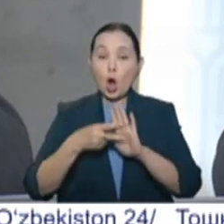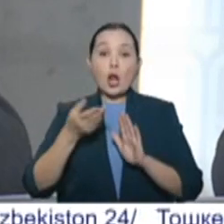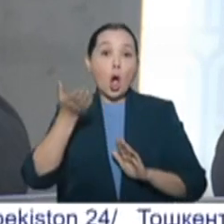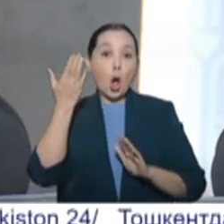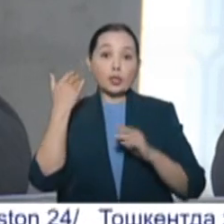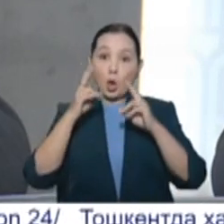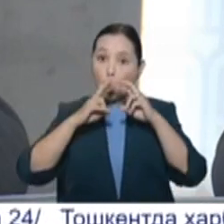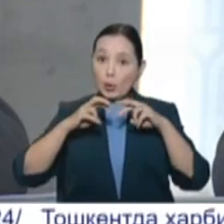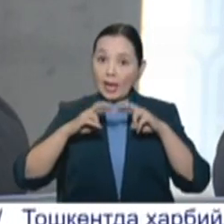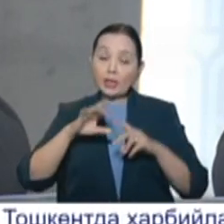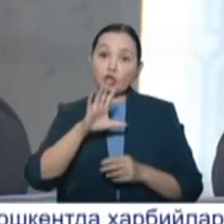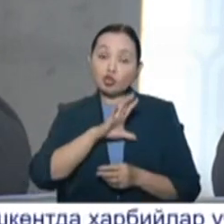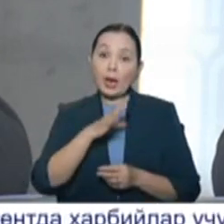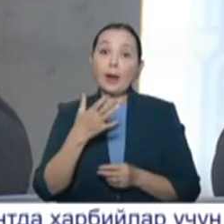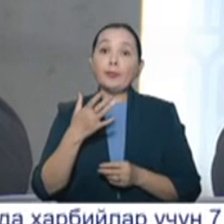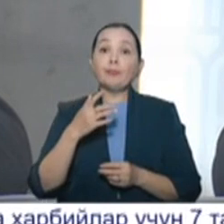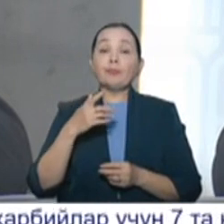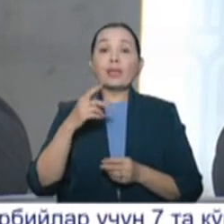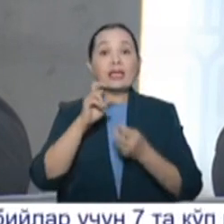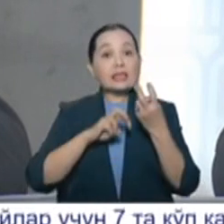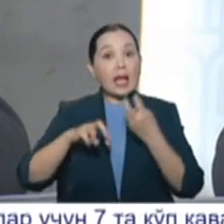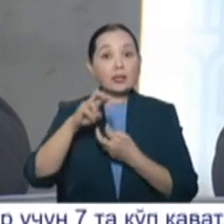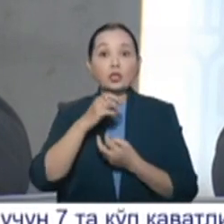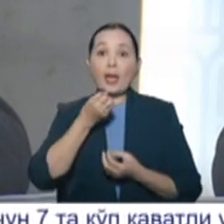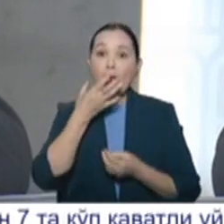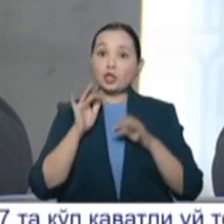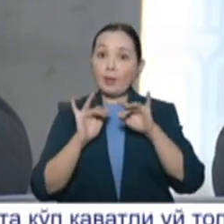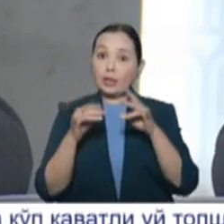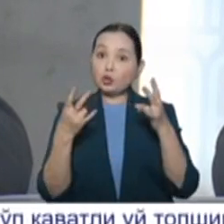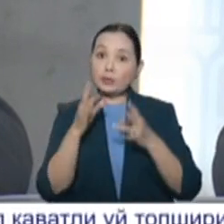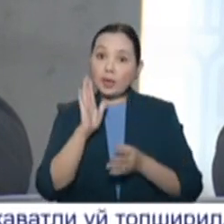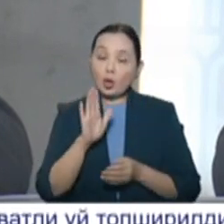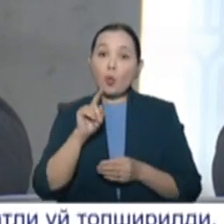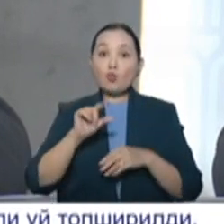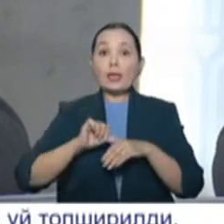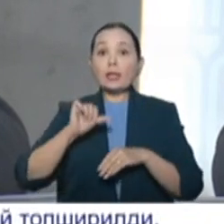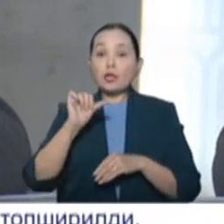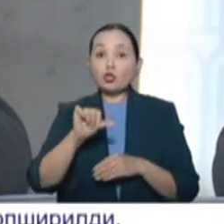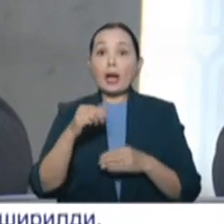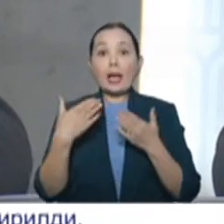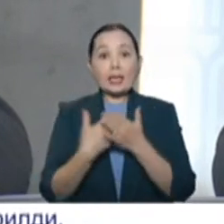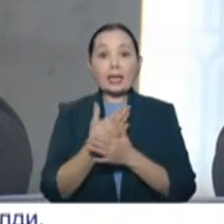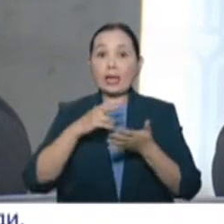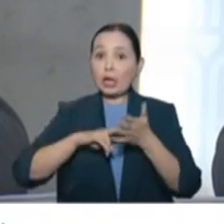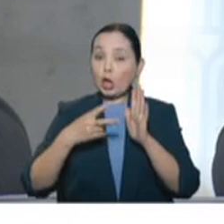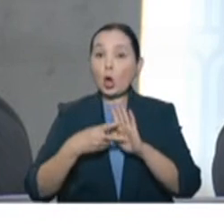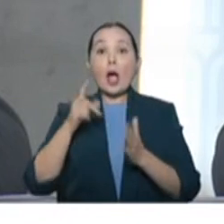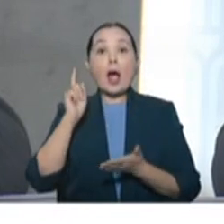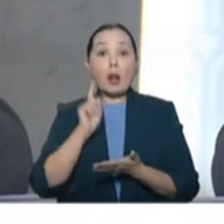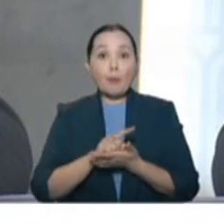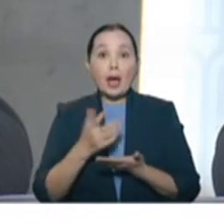o'rganishlar, jumladan gidrogeologiya izlanishlarini yaxshilab qilishimiz kerak bo'ladi. Bundan tashqari yangi loyihalarni